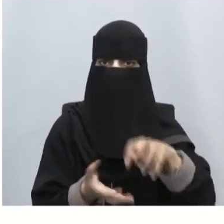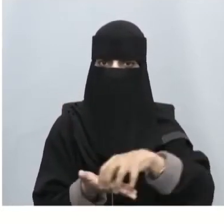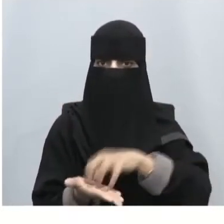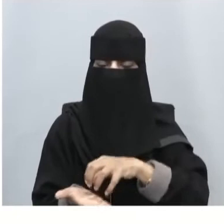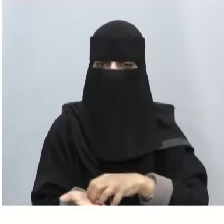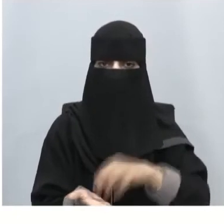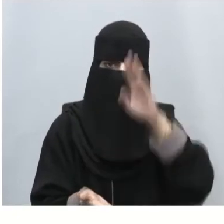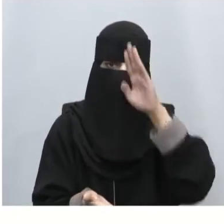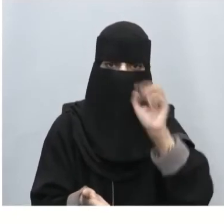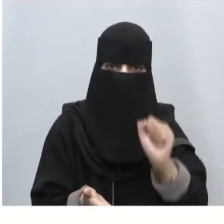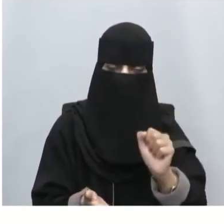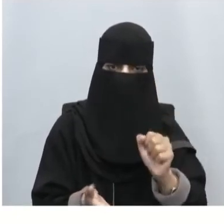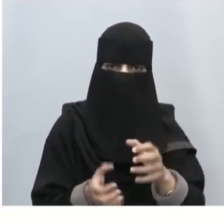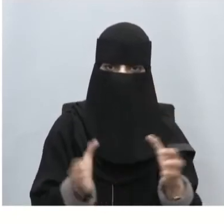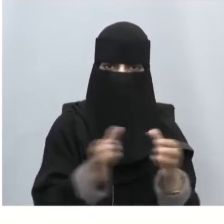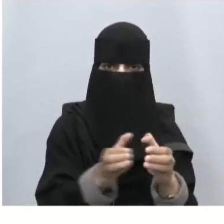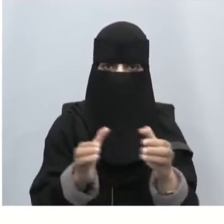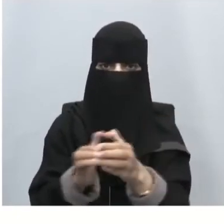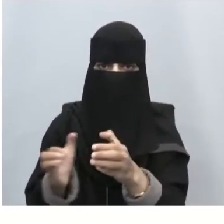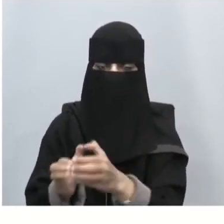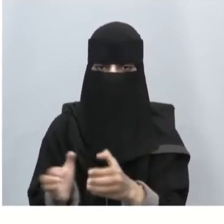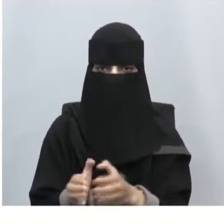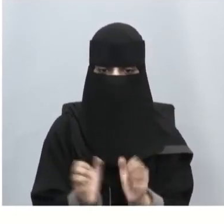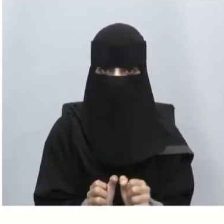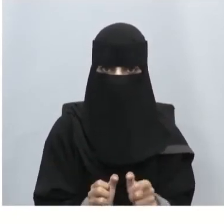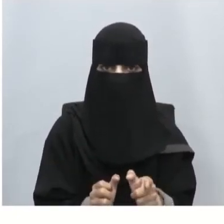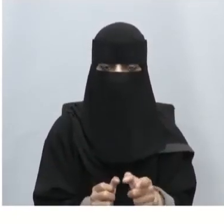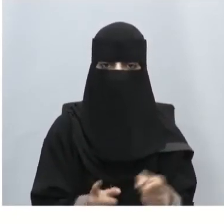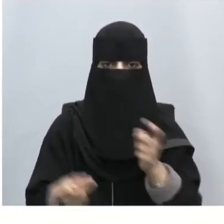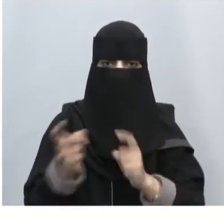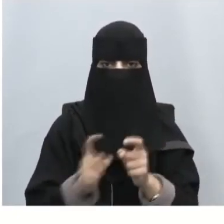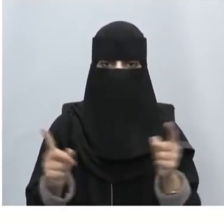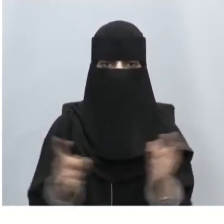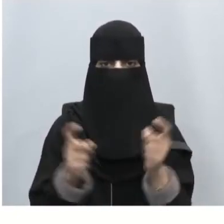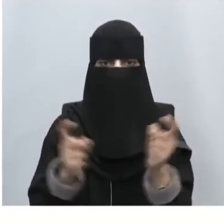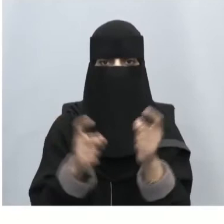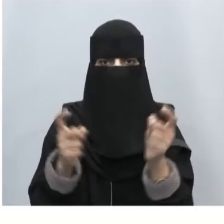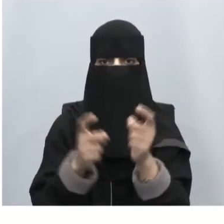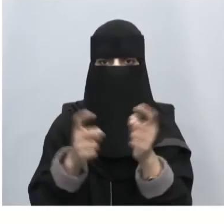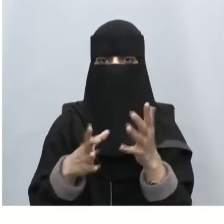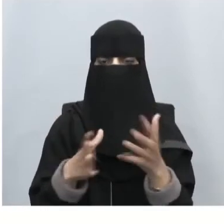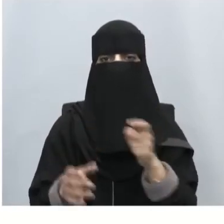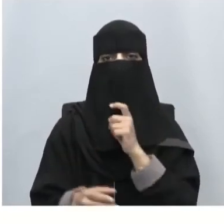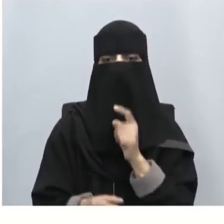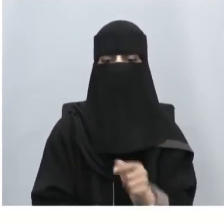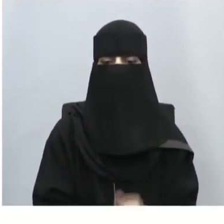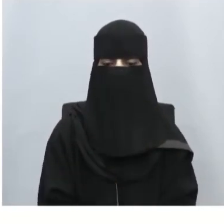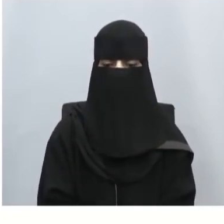ملوك الطوائف وكانت هذه الدويلات ايضا متنازعه فيما بينها وظيفه